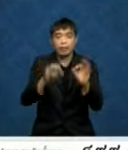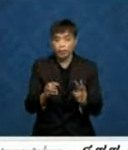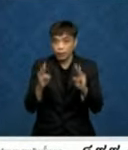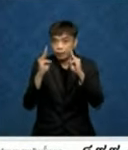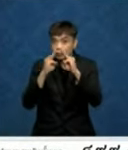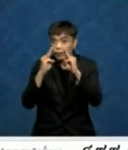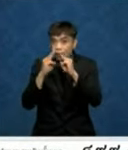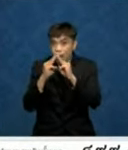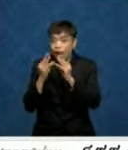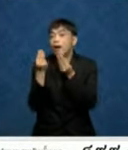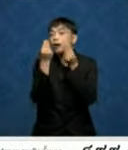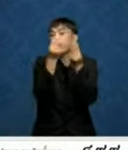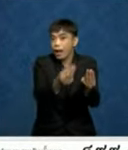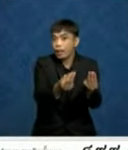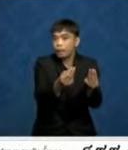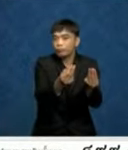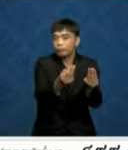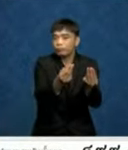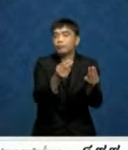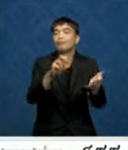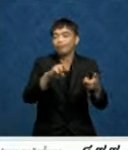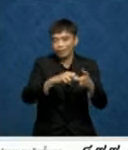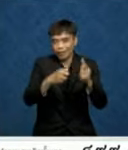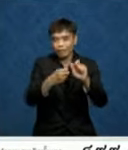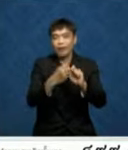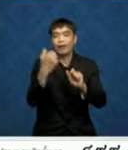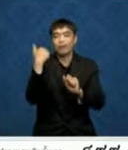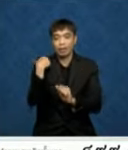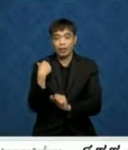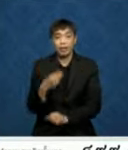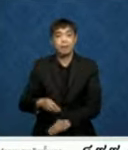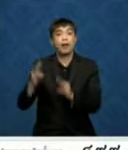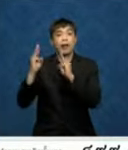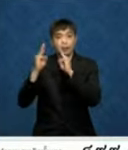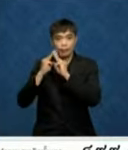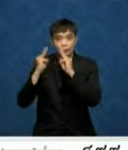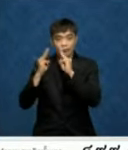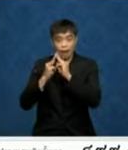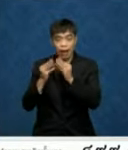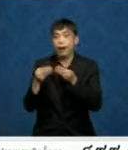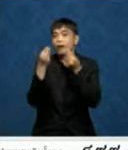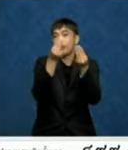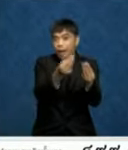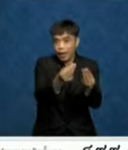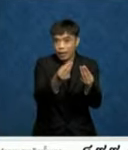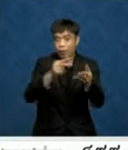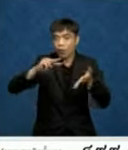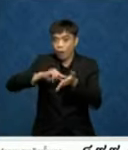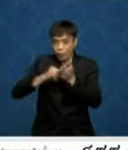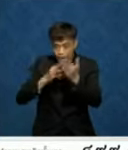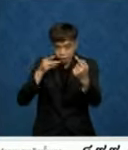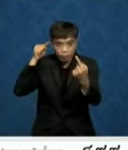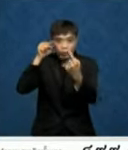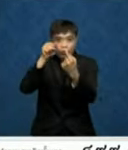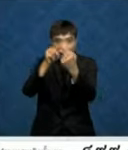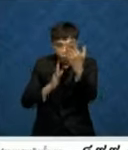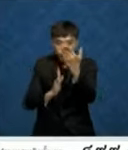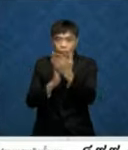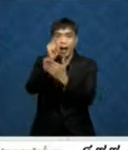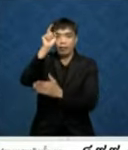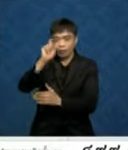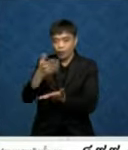านก็เลยเกิดปัญหาครับท่านเพราะสัญญาให้เนี่ยมันเป็นสัญญาที่จะสมบูรณ์ก็ต่อเมื่อส่งมอบทรัพย์สินที่จะให้ตามประมวลกฎหมายแพ่งและพาณิชย์